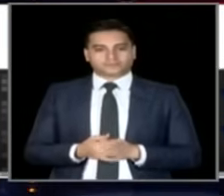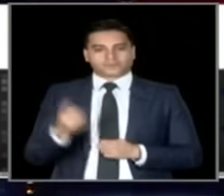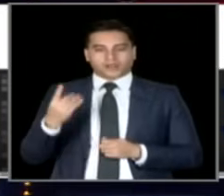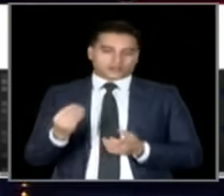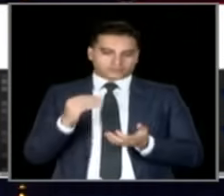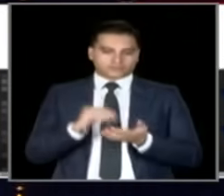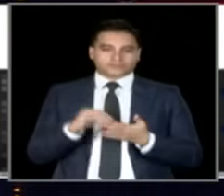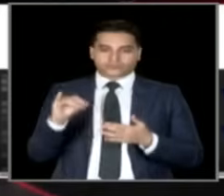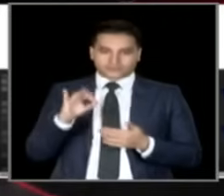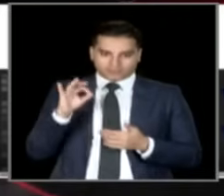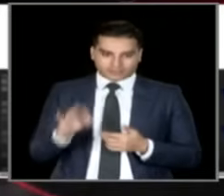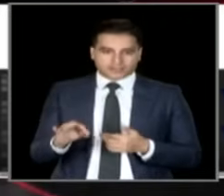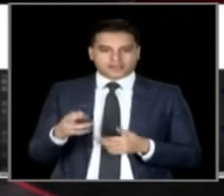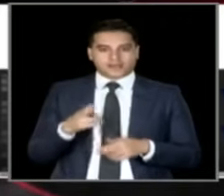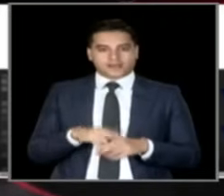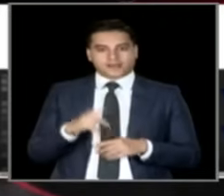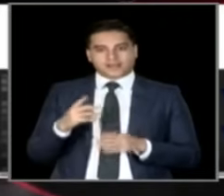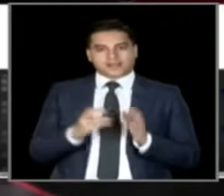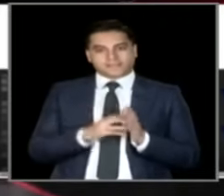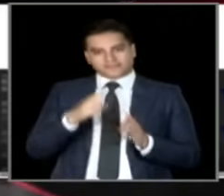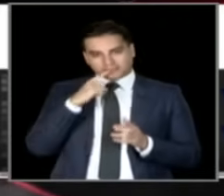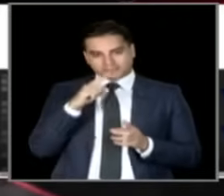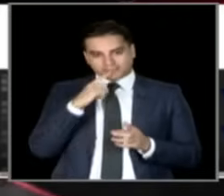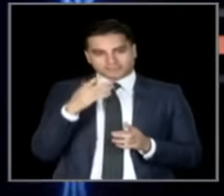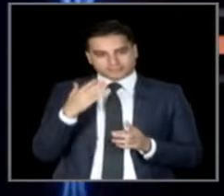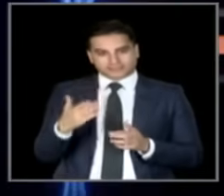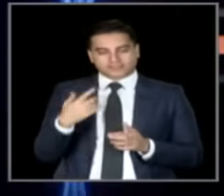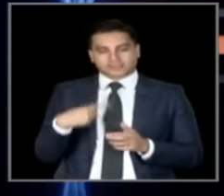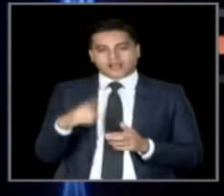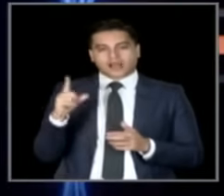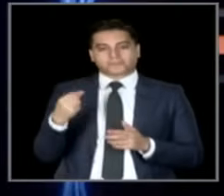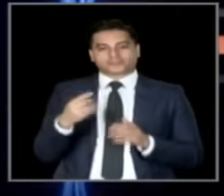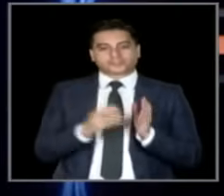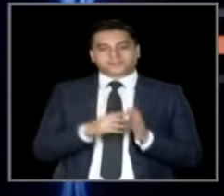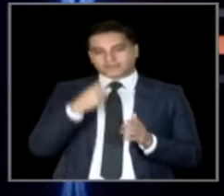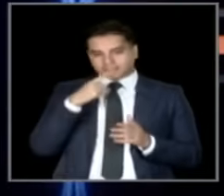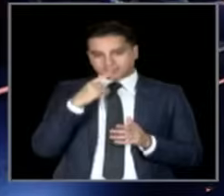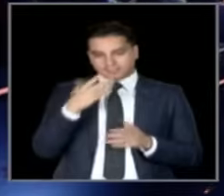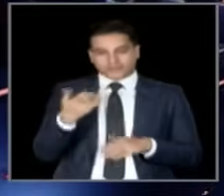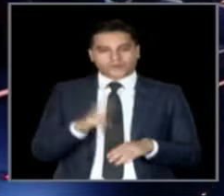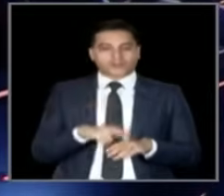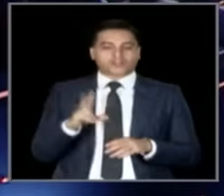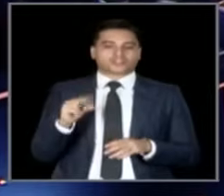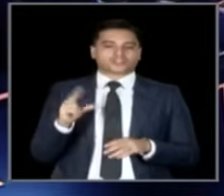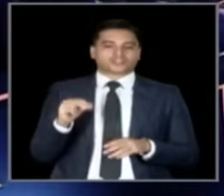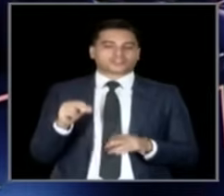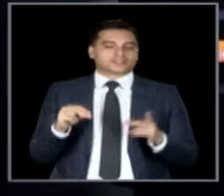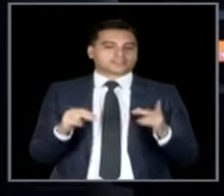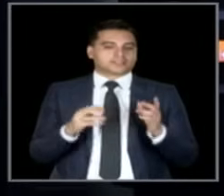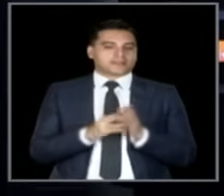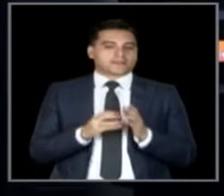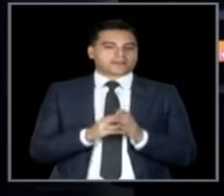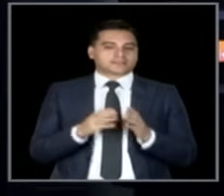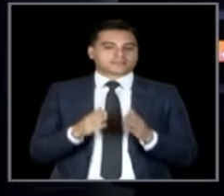10 نقاط مهمين جدا لجامعة اسكندرية. 15 جامعة اسكندرية، 20 جامعة